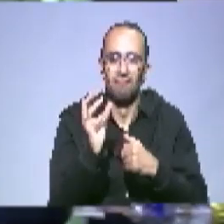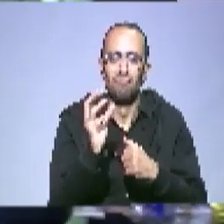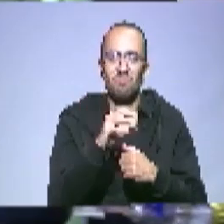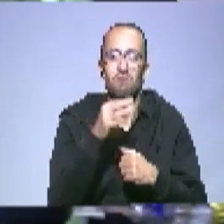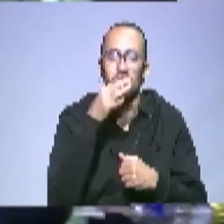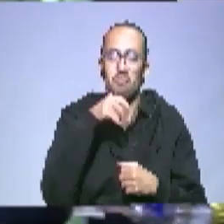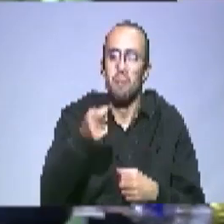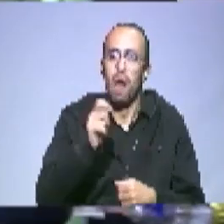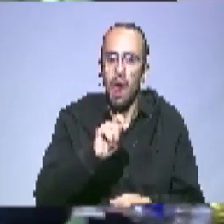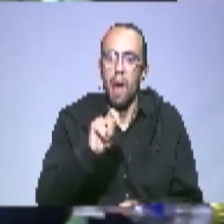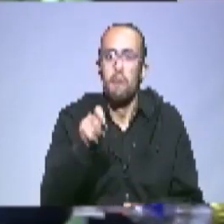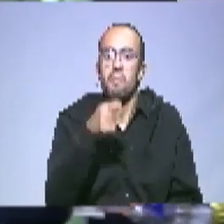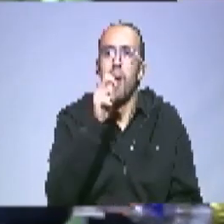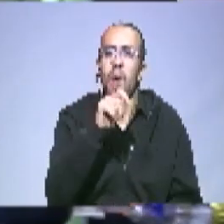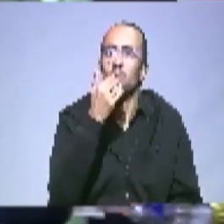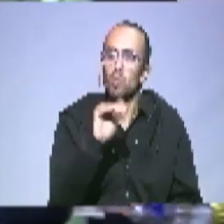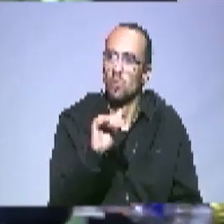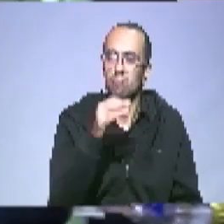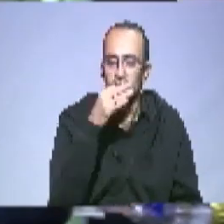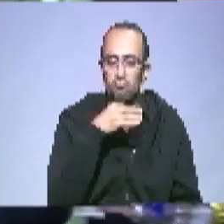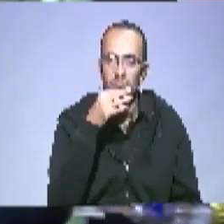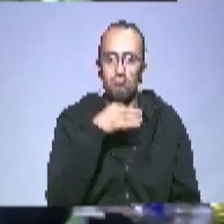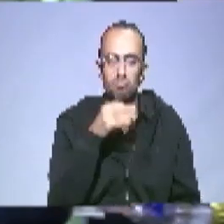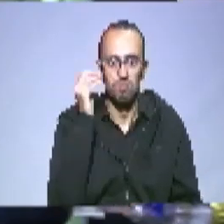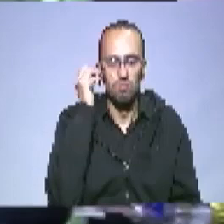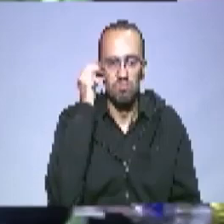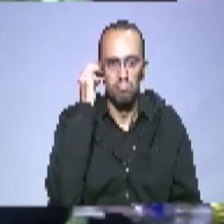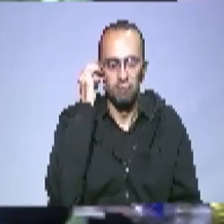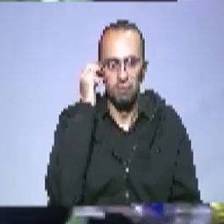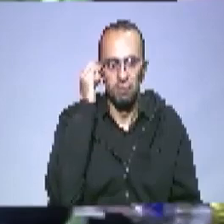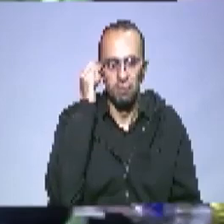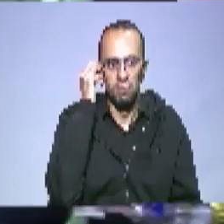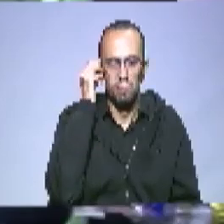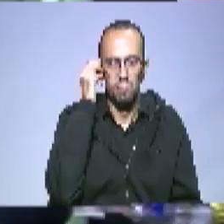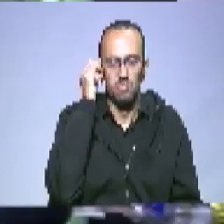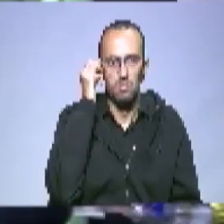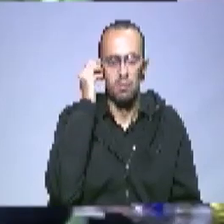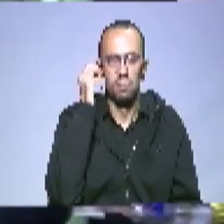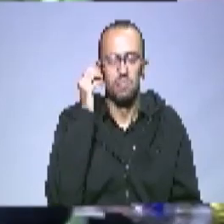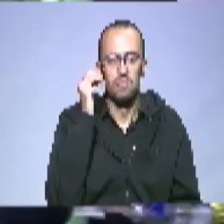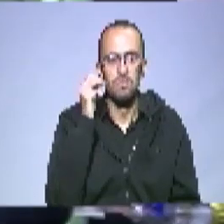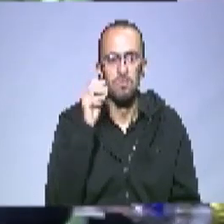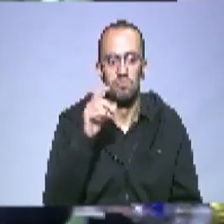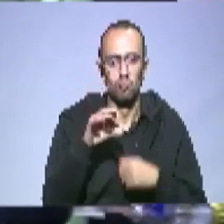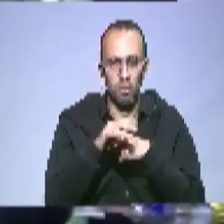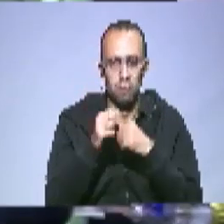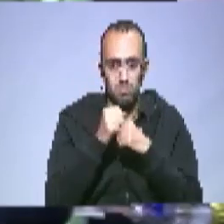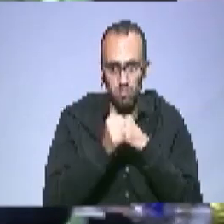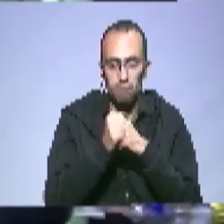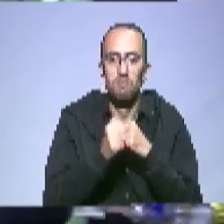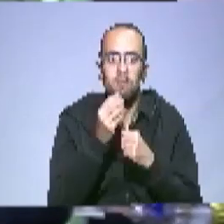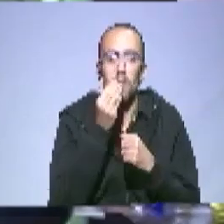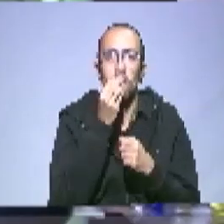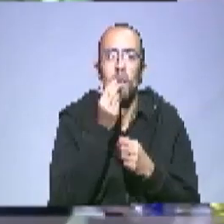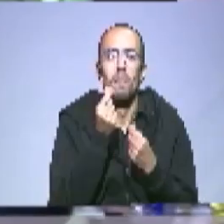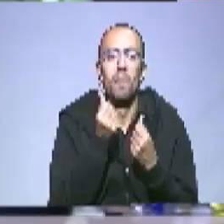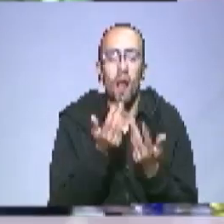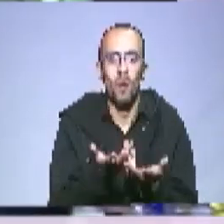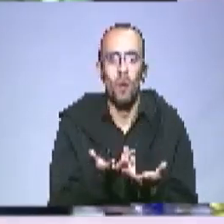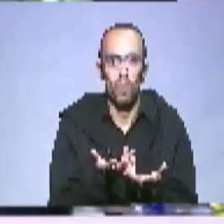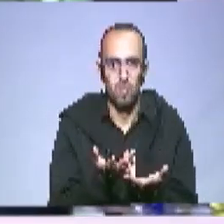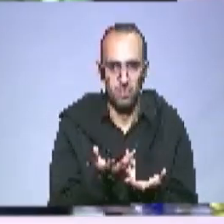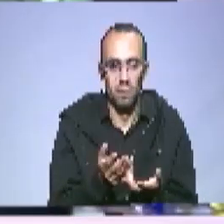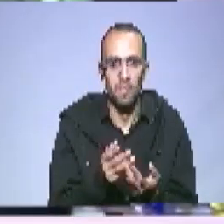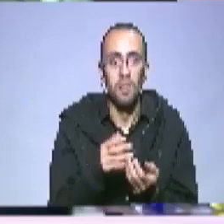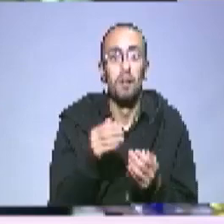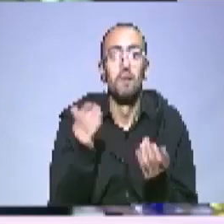بيقدر معلقه معلقه ونص يعني. هو عموما بشر برتقان بيديها نكهه وطعم حلو وبيخلينا نستغنى